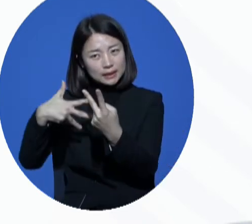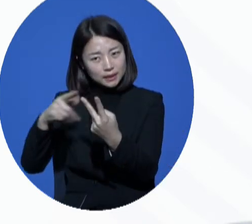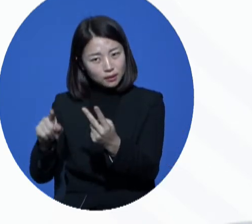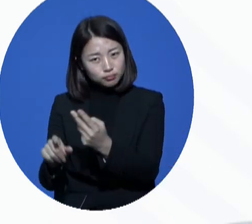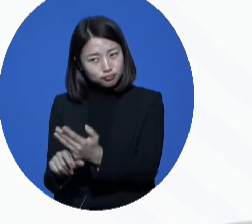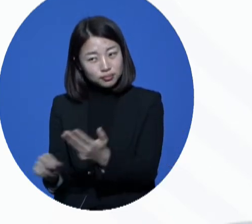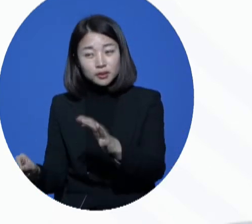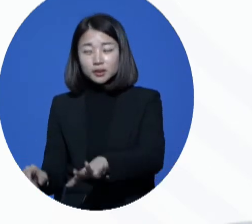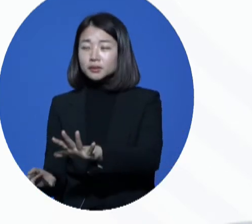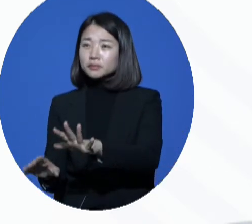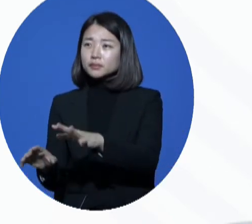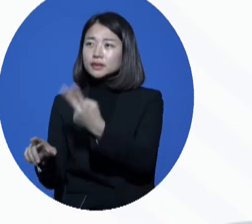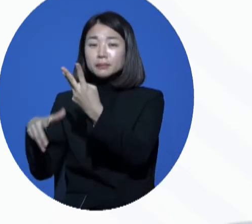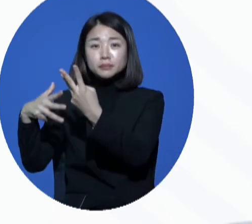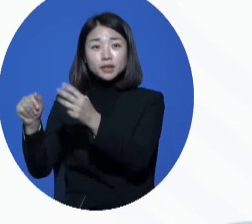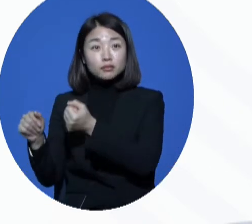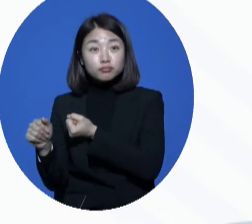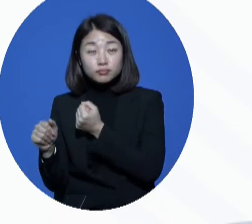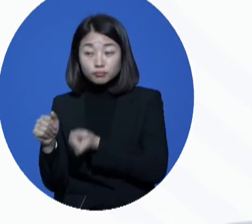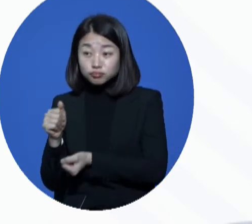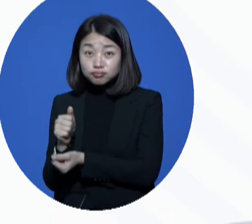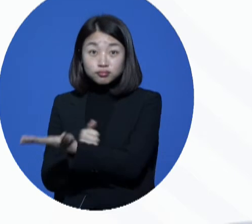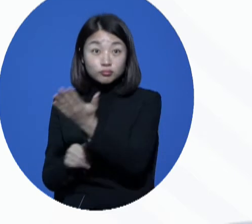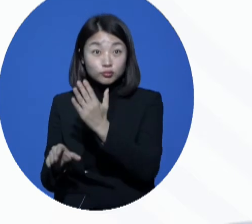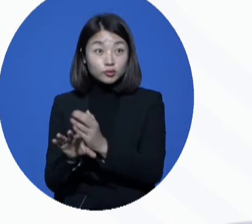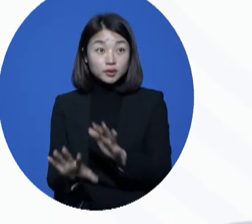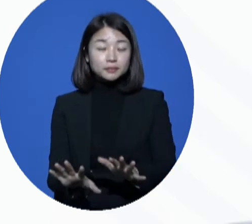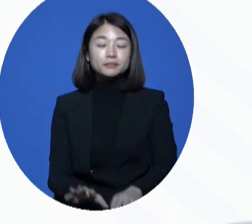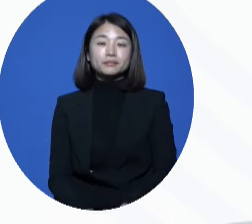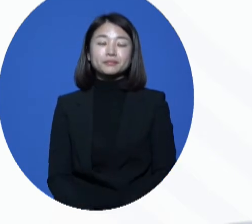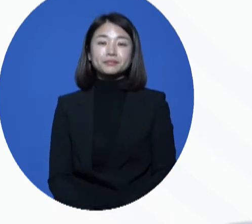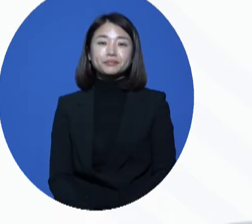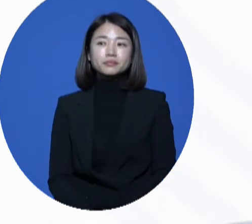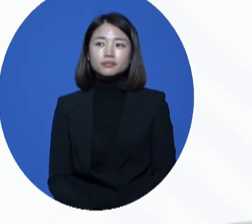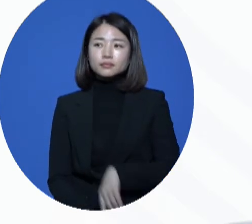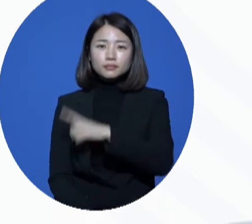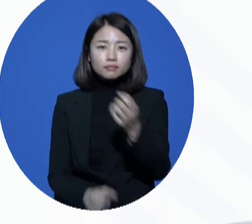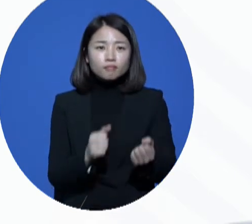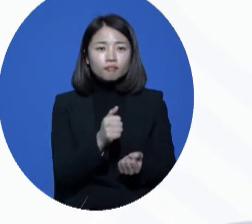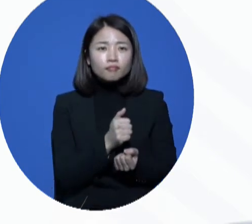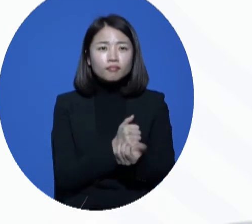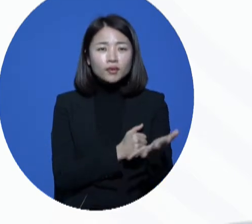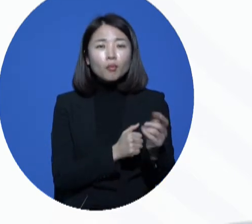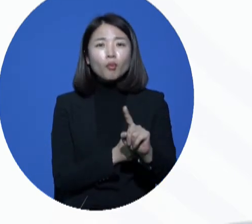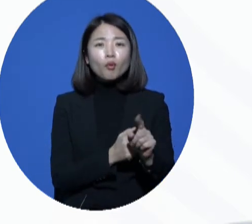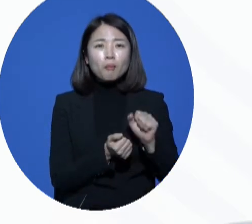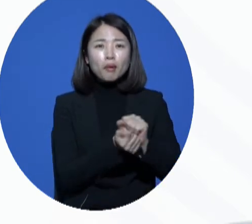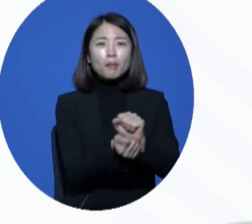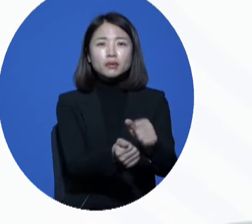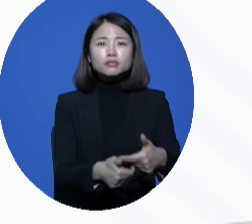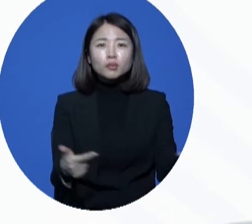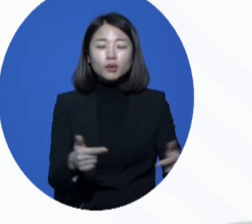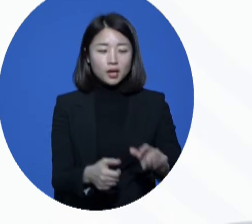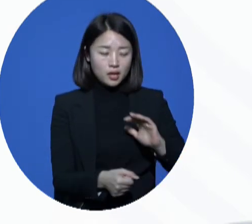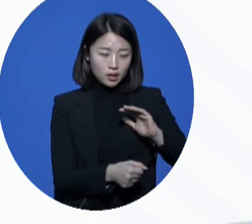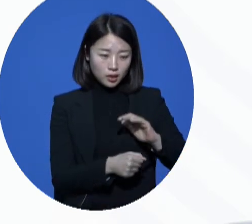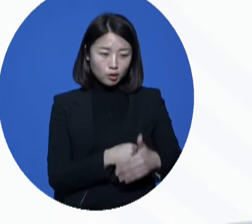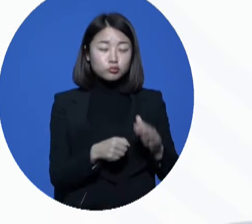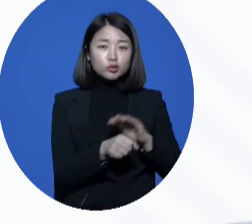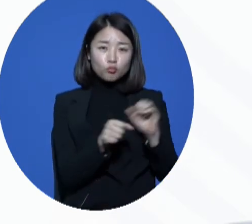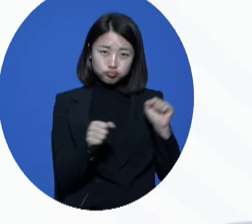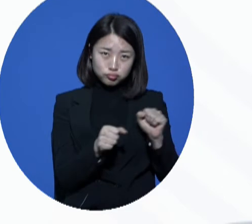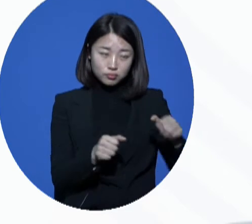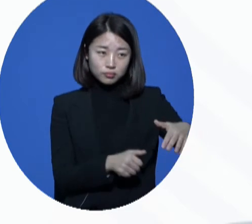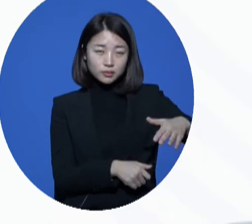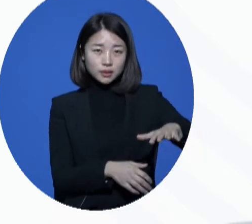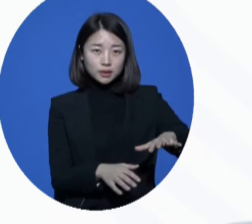대유행이 계속 지속되고 있는데요. 유행 양상은 여러분들 다들 잘 알고 있을 겁니다. 1차 대유행 때는 대구 경북 중심으로